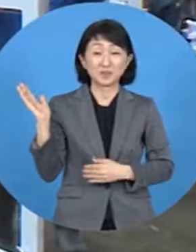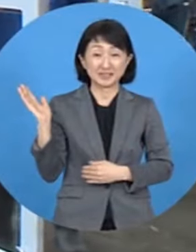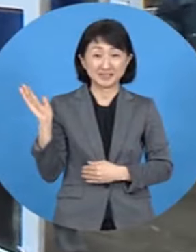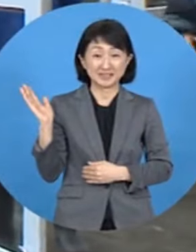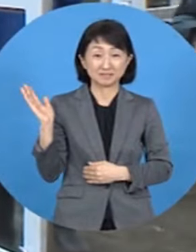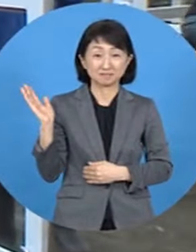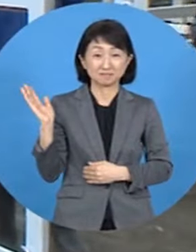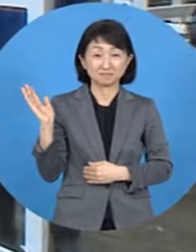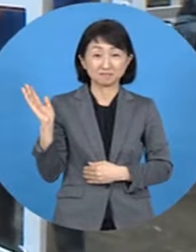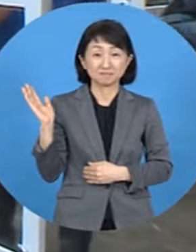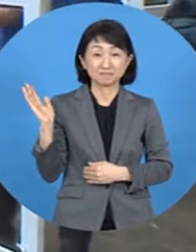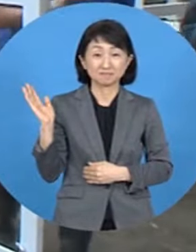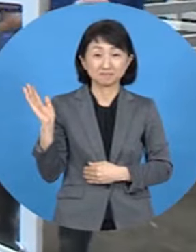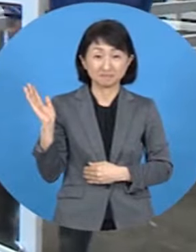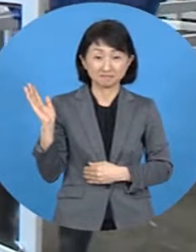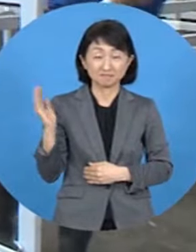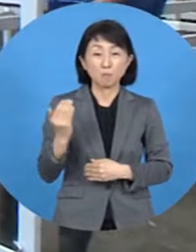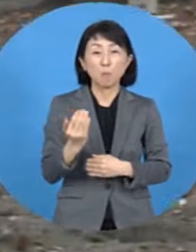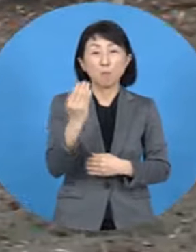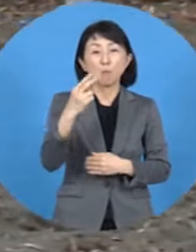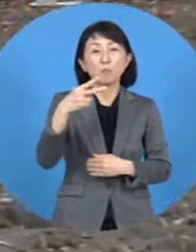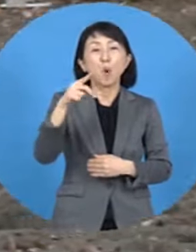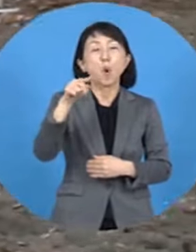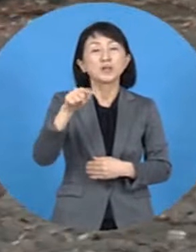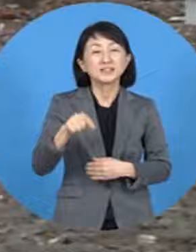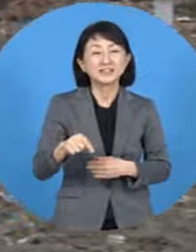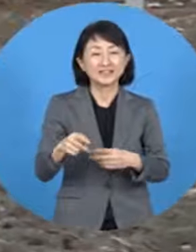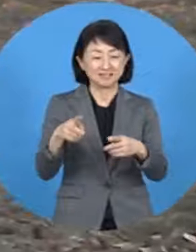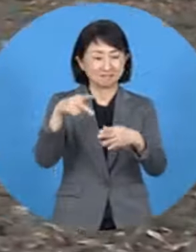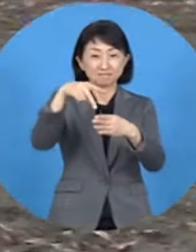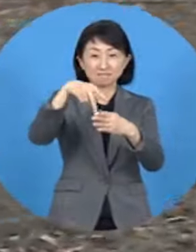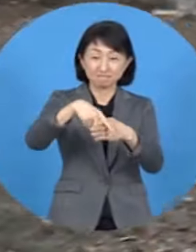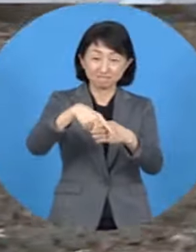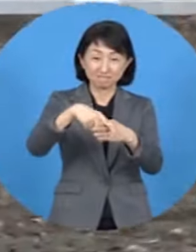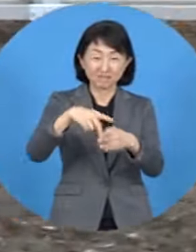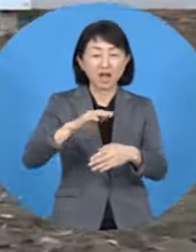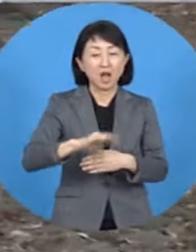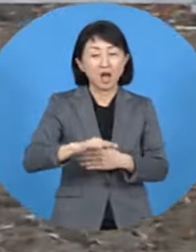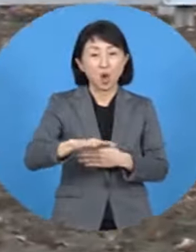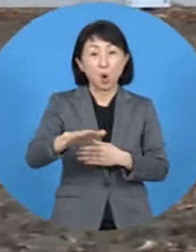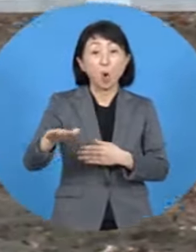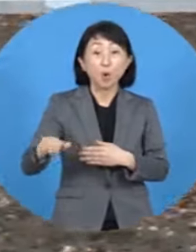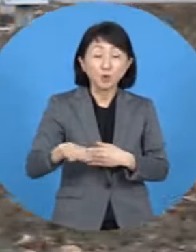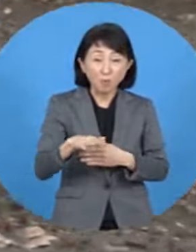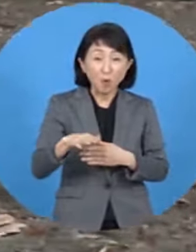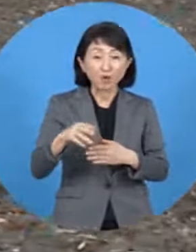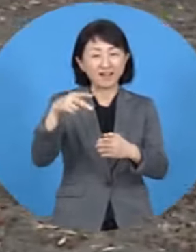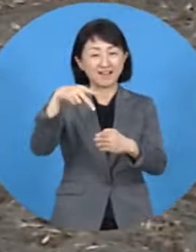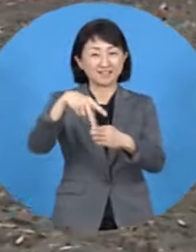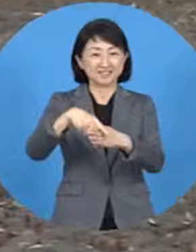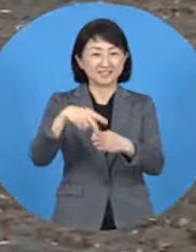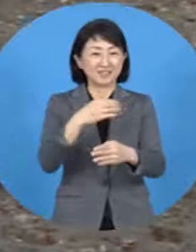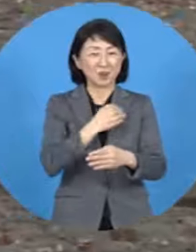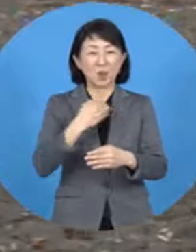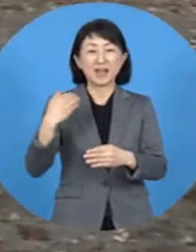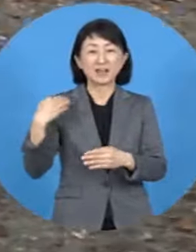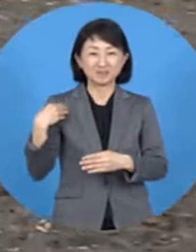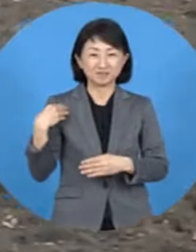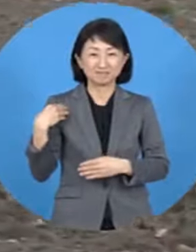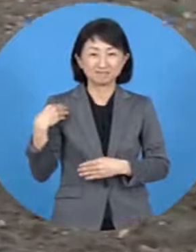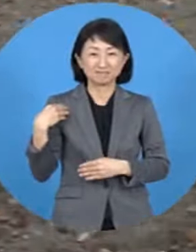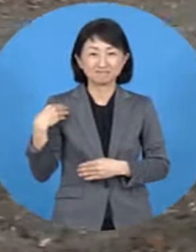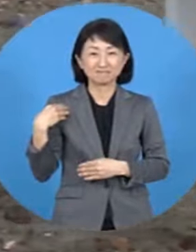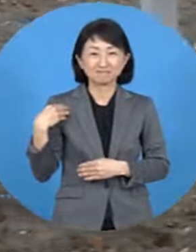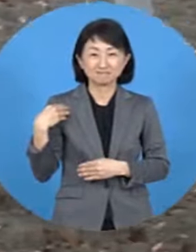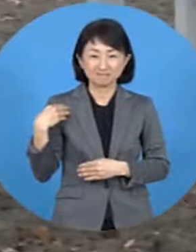気なのがポニー乗馬。3歳から小学生までを対象に園の西側にあるコースで職員が引く